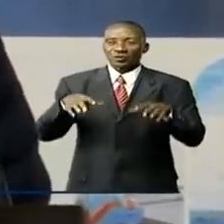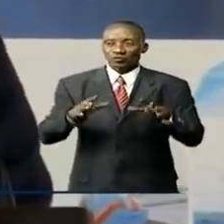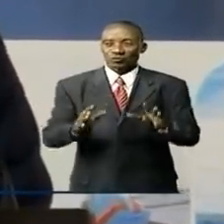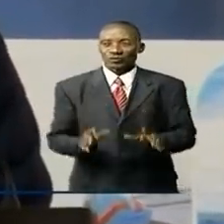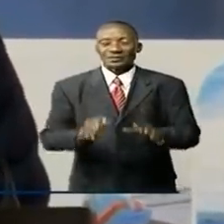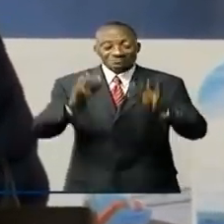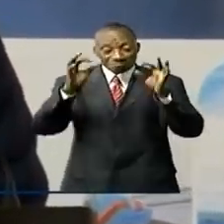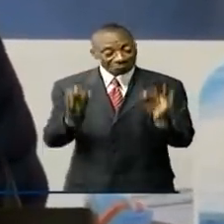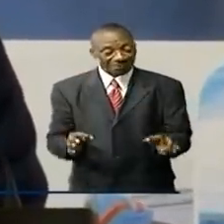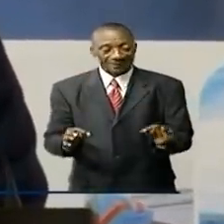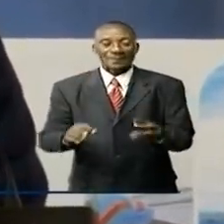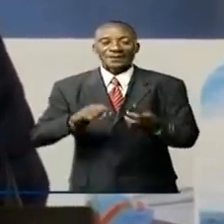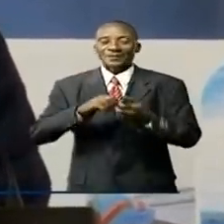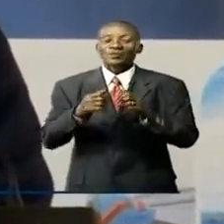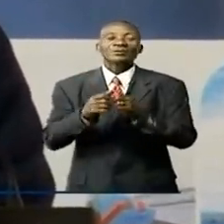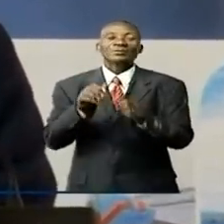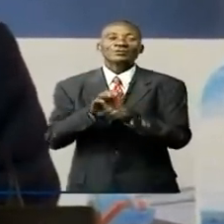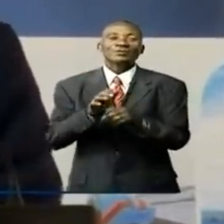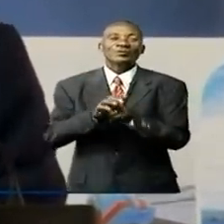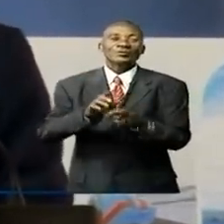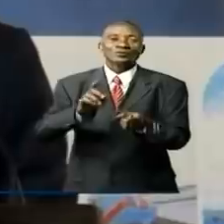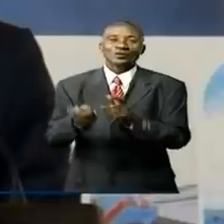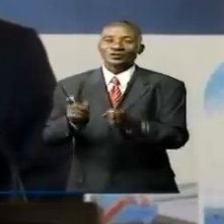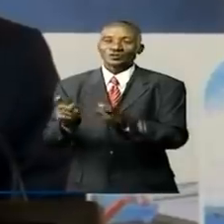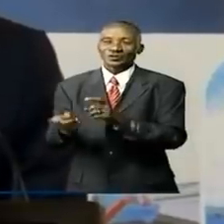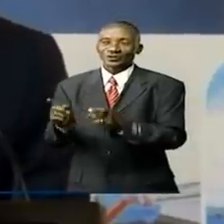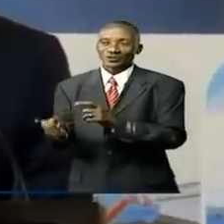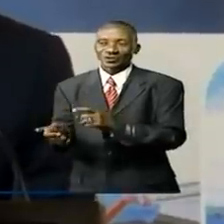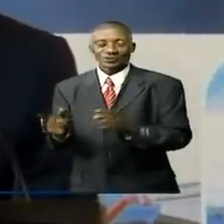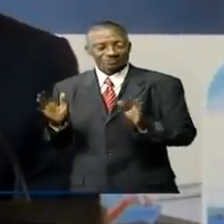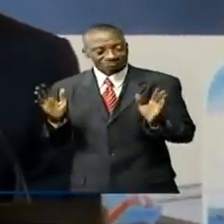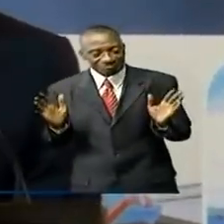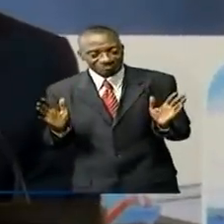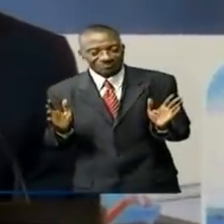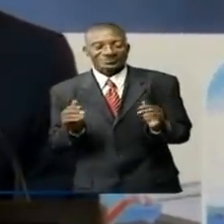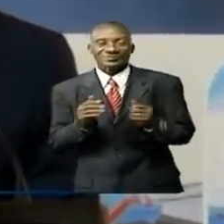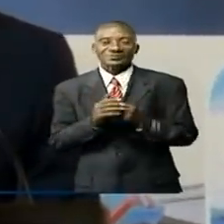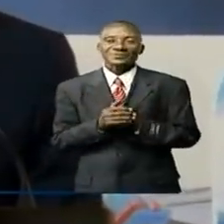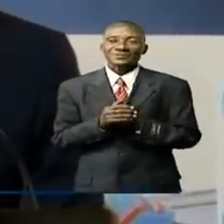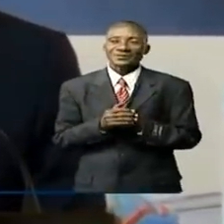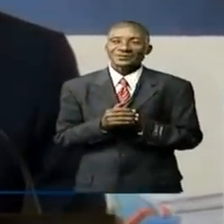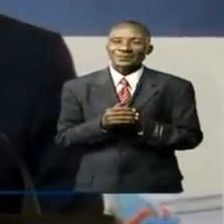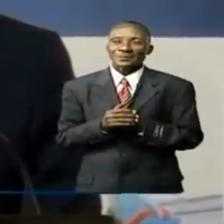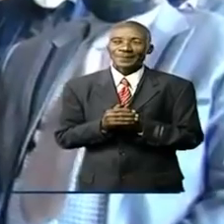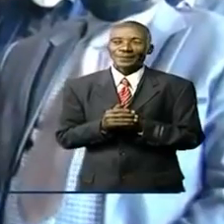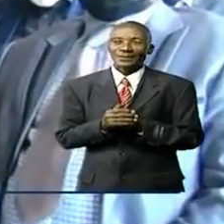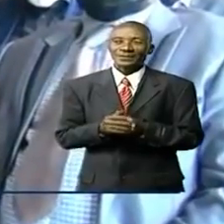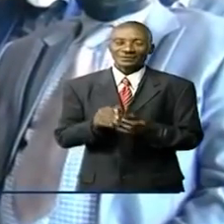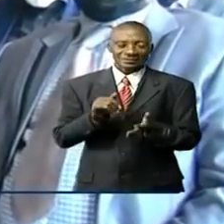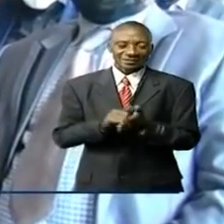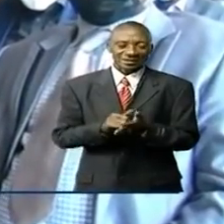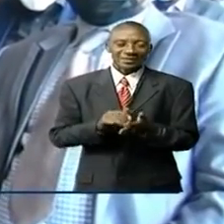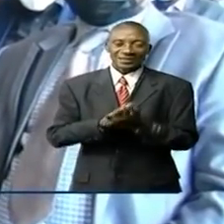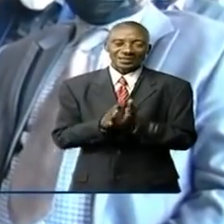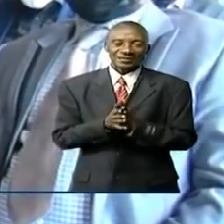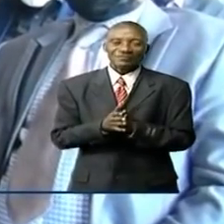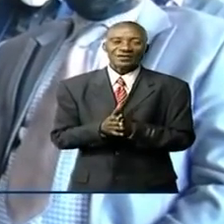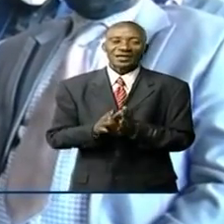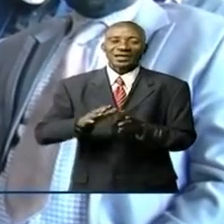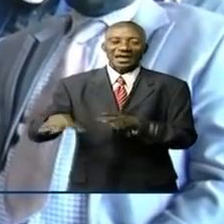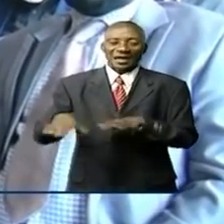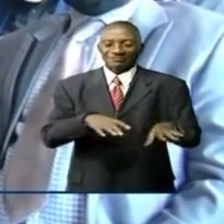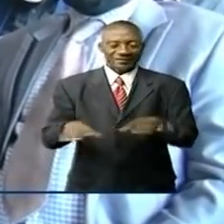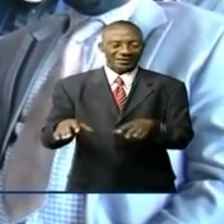géologique et demeurer éternellement un enfer chronique pour ses populations. C'est